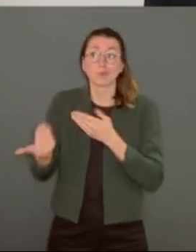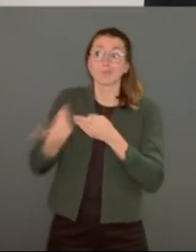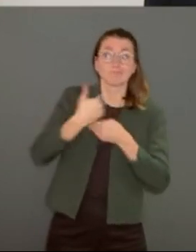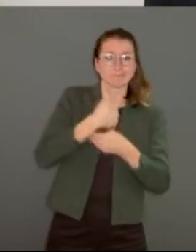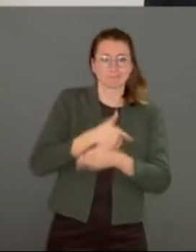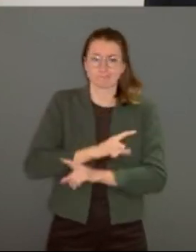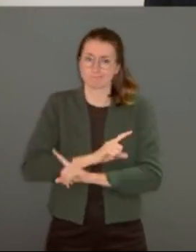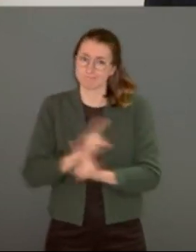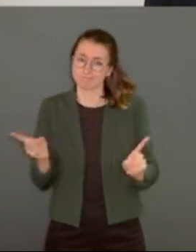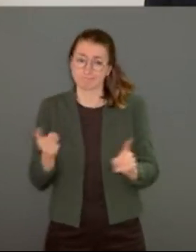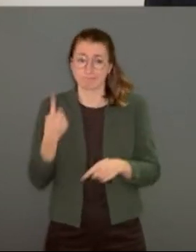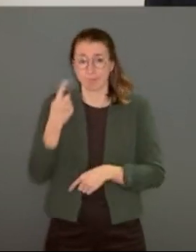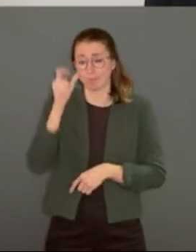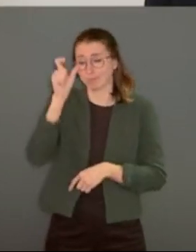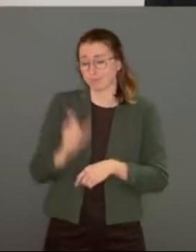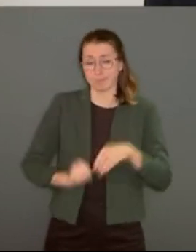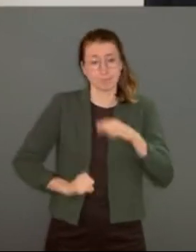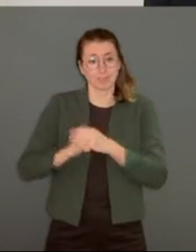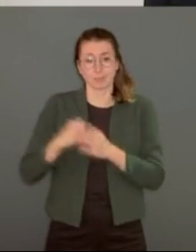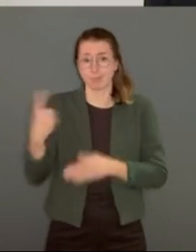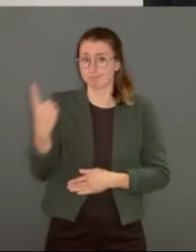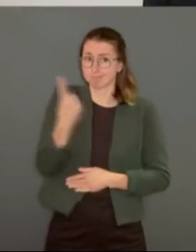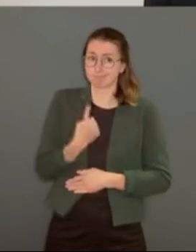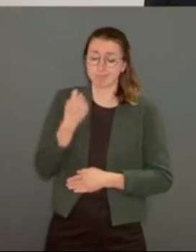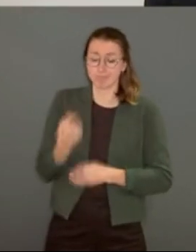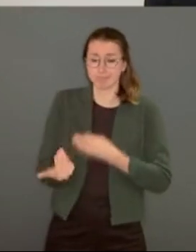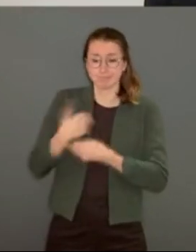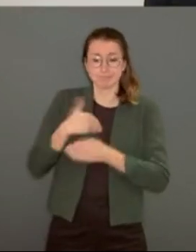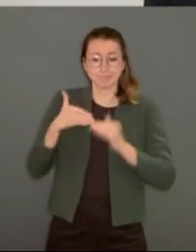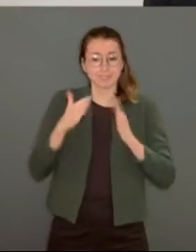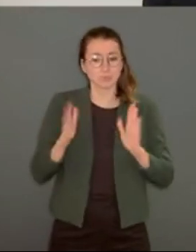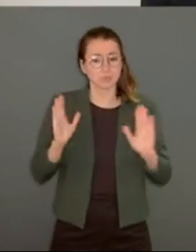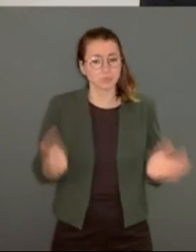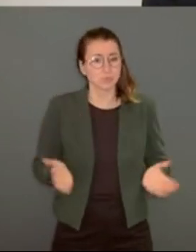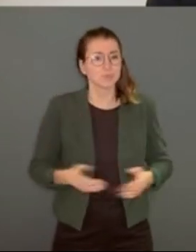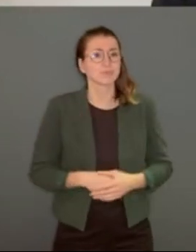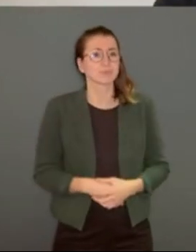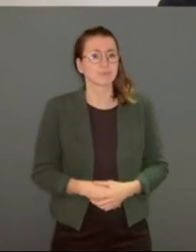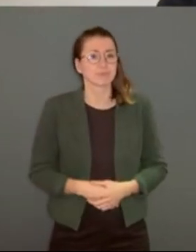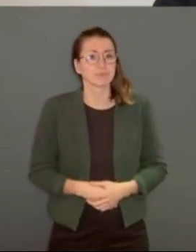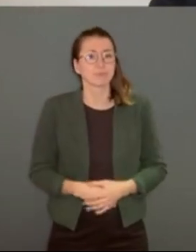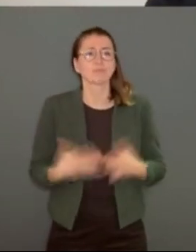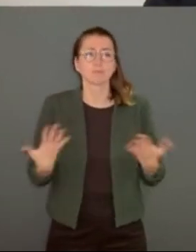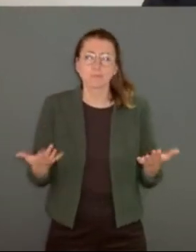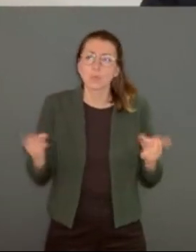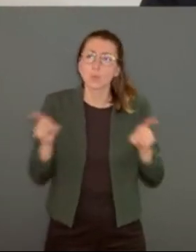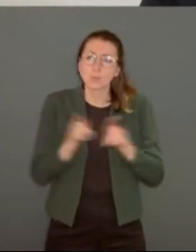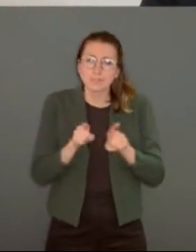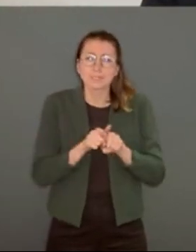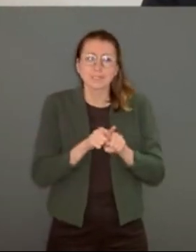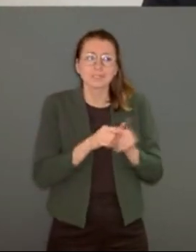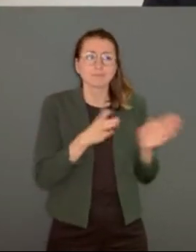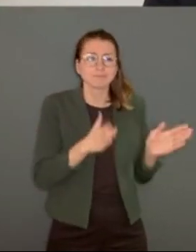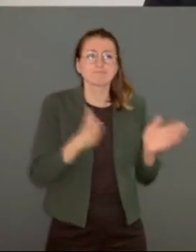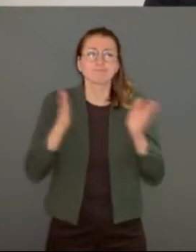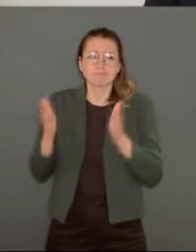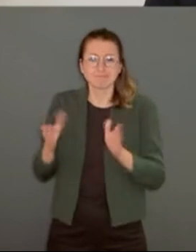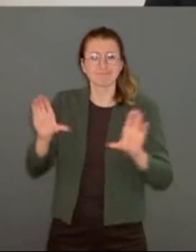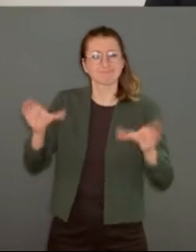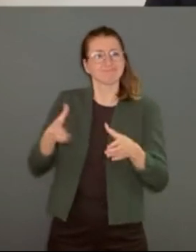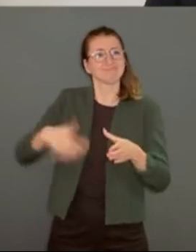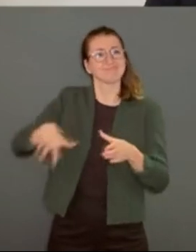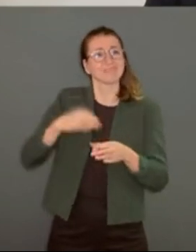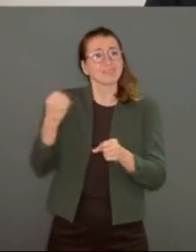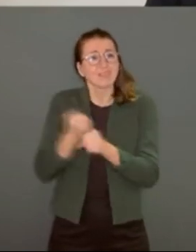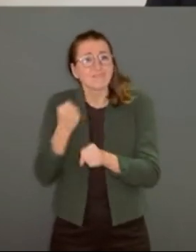personne. Puis, je dirais, pour des pourcentages bien moindres, il y a les lieux de travail, les lieux de